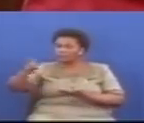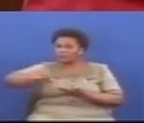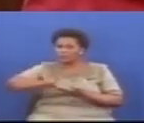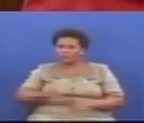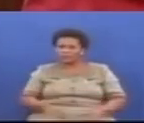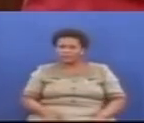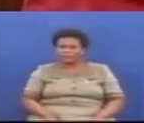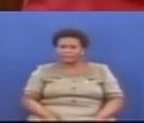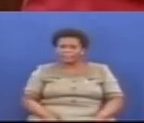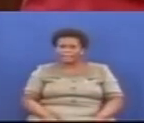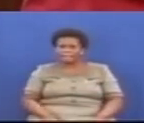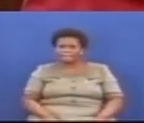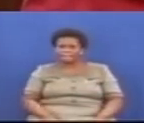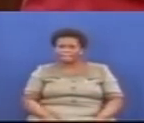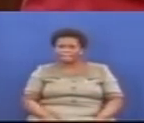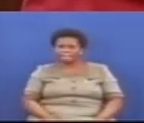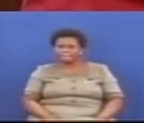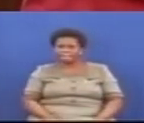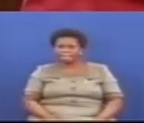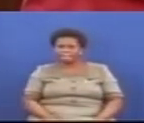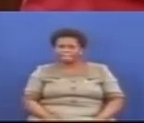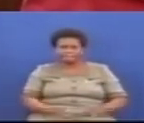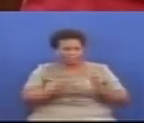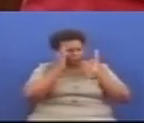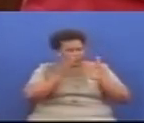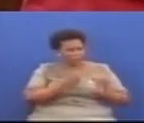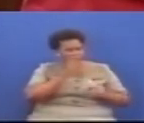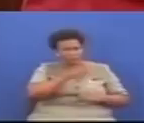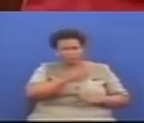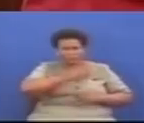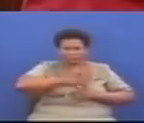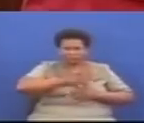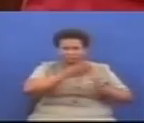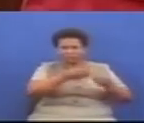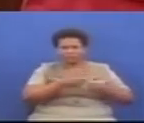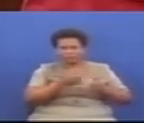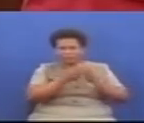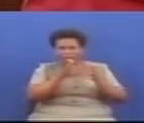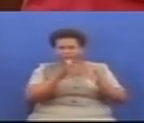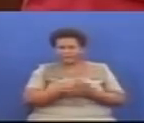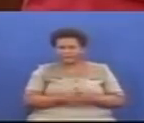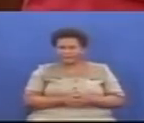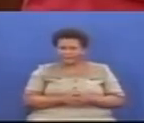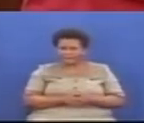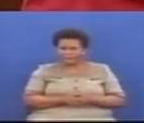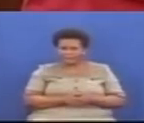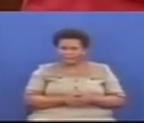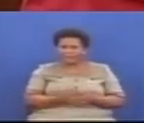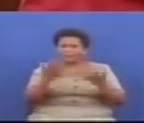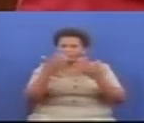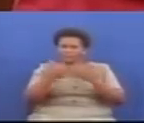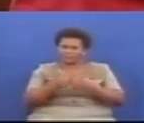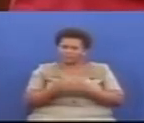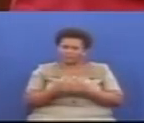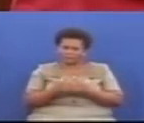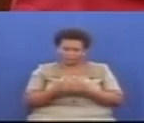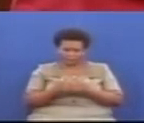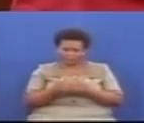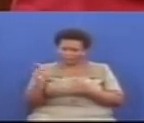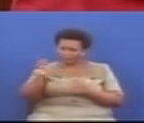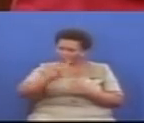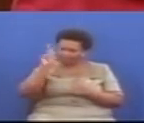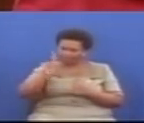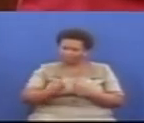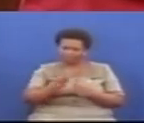Mheshimiwa Spika, ni kushukuru tena kunipa nafasi ili niweze kuuliza maswali madogo